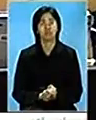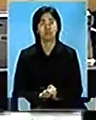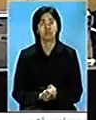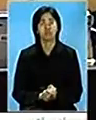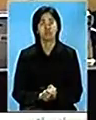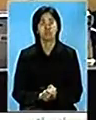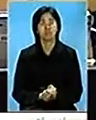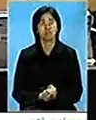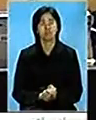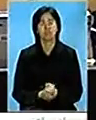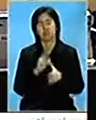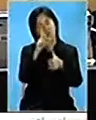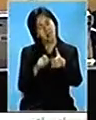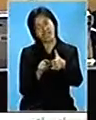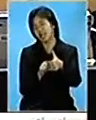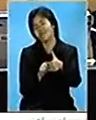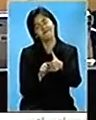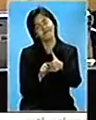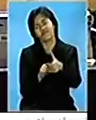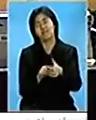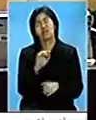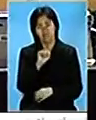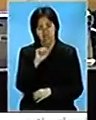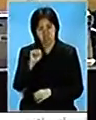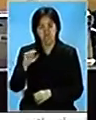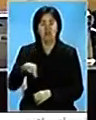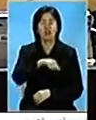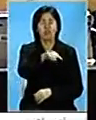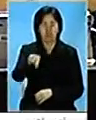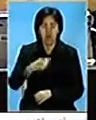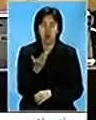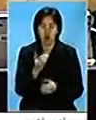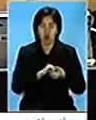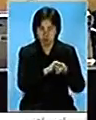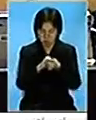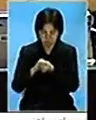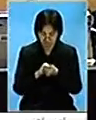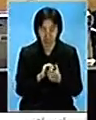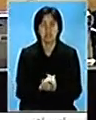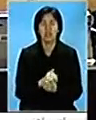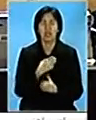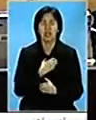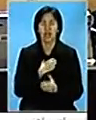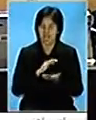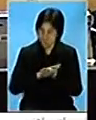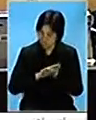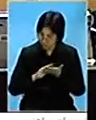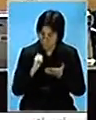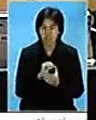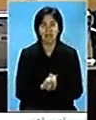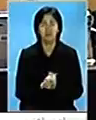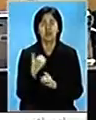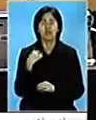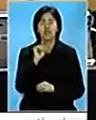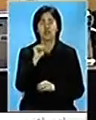ในพฤติกรรมอย่างนี้มันรู้กันอยู่นะครับเราเป็นสมาชิกสภาผู้แทนขอความกรุณาเถอะครับช่วยกรุณารักษามารยาทแล้วก็ยังมีท่านสม